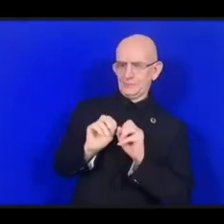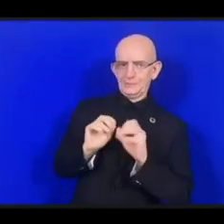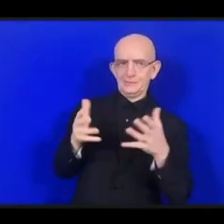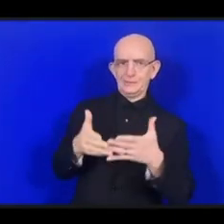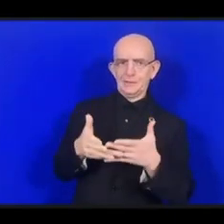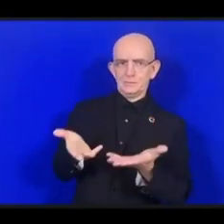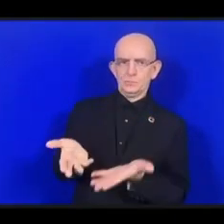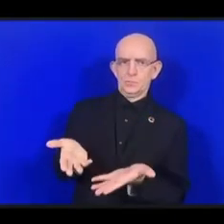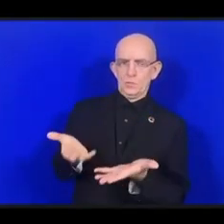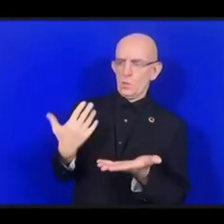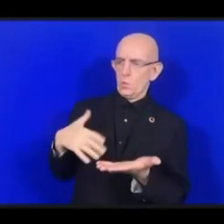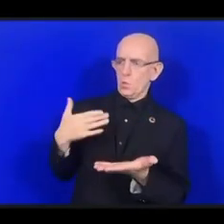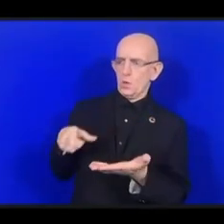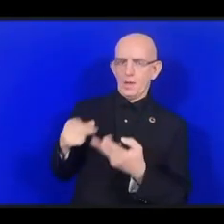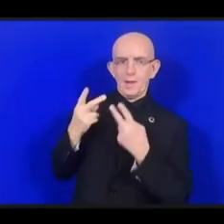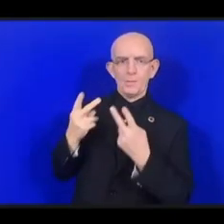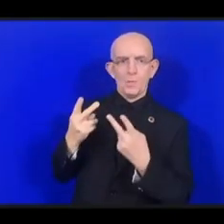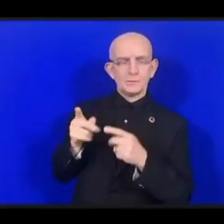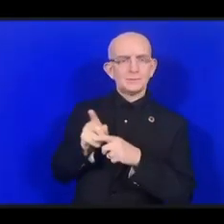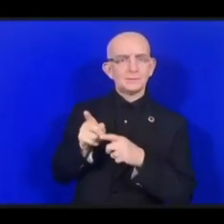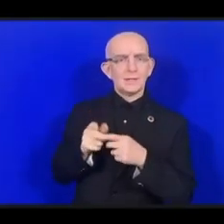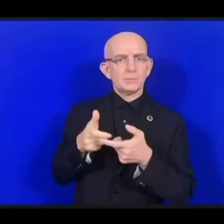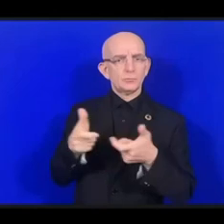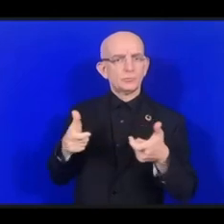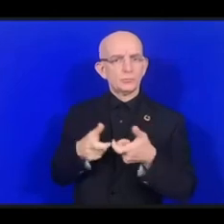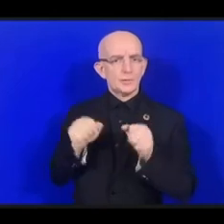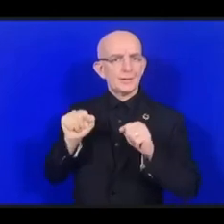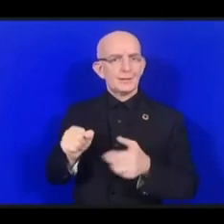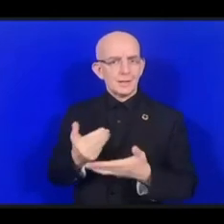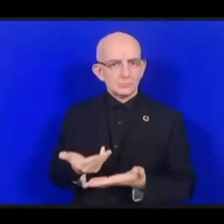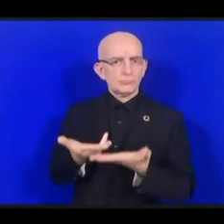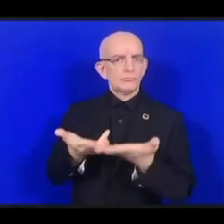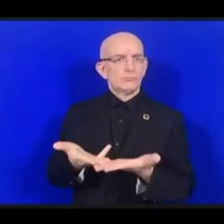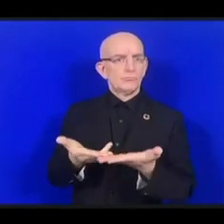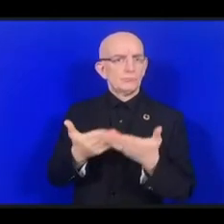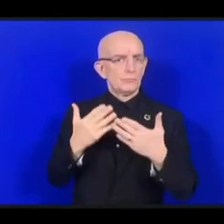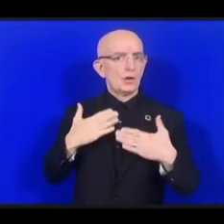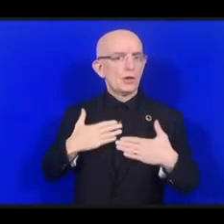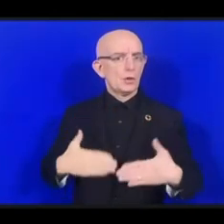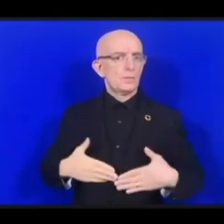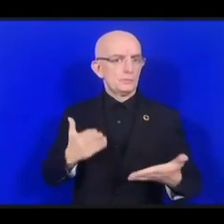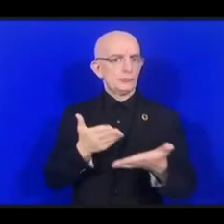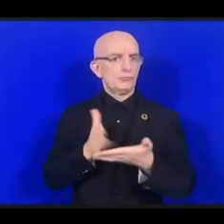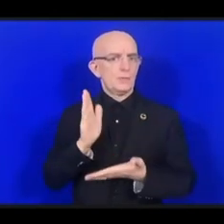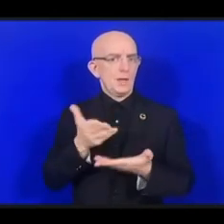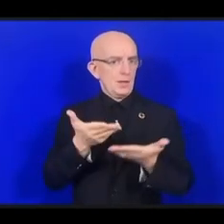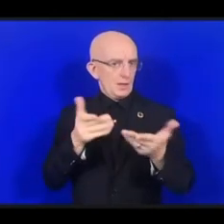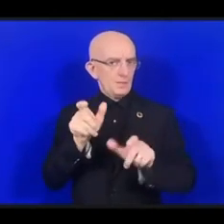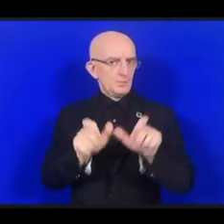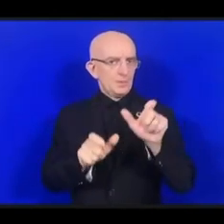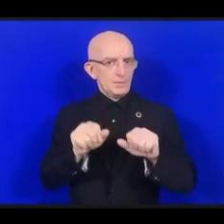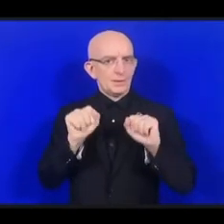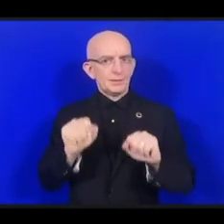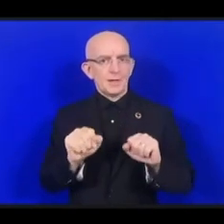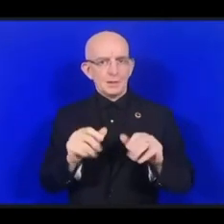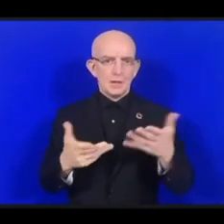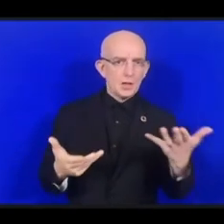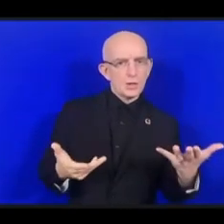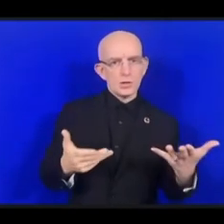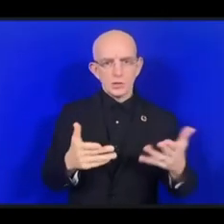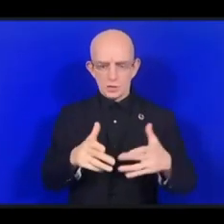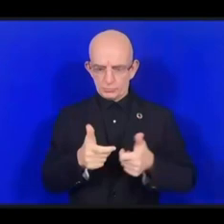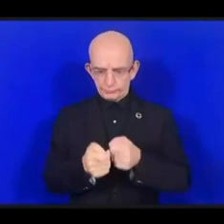够保护人权，包括自由言论权，能够有权利拥有自己